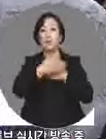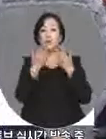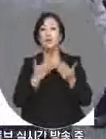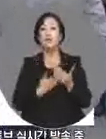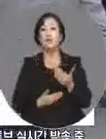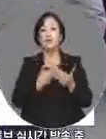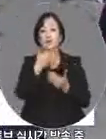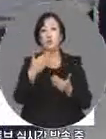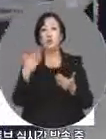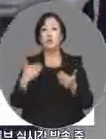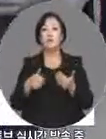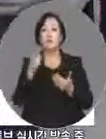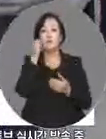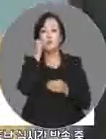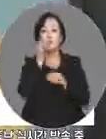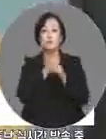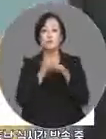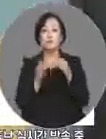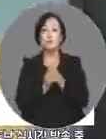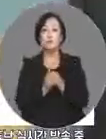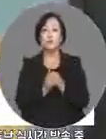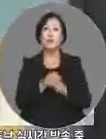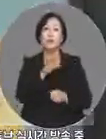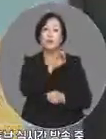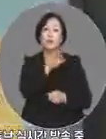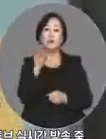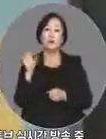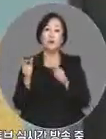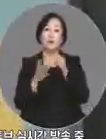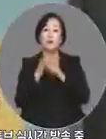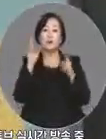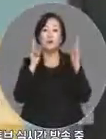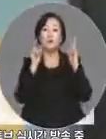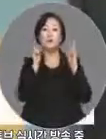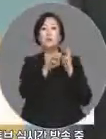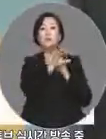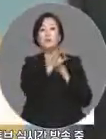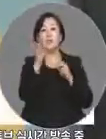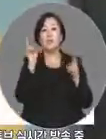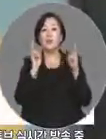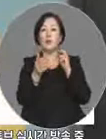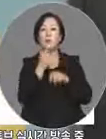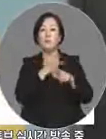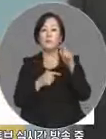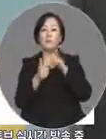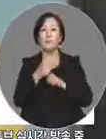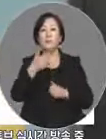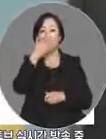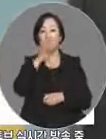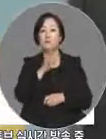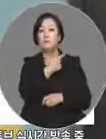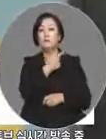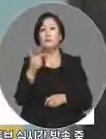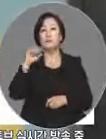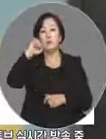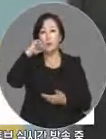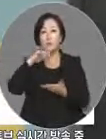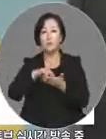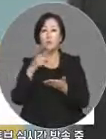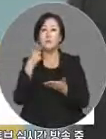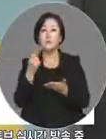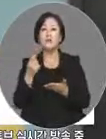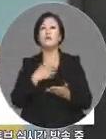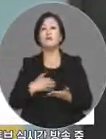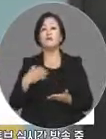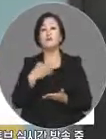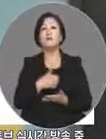있기 때문입니다. 각 화주마다 또 기업체마다 파생되는 우려들을 많이 염려하셨습니다.